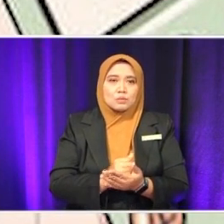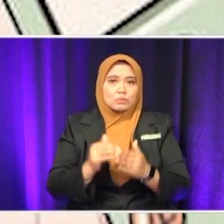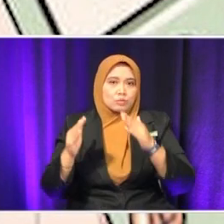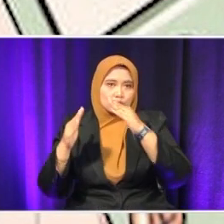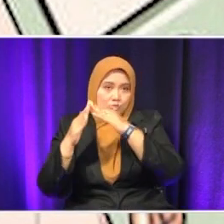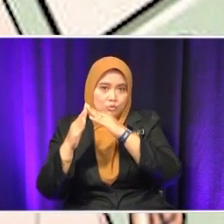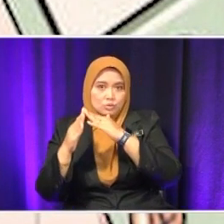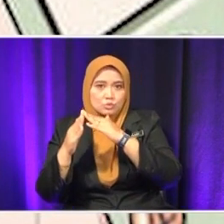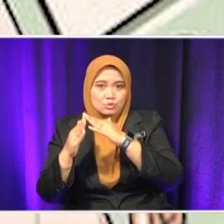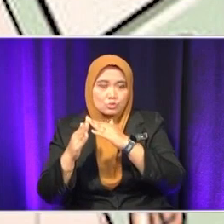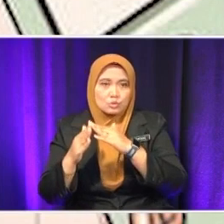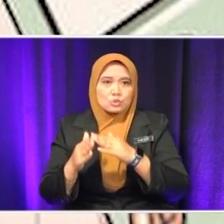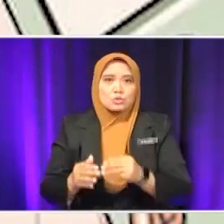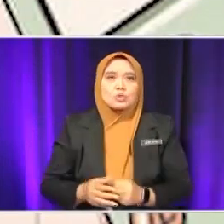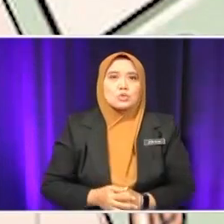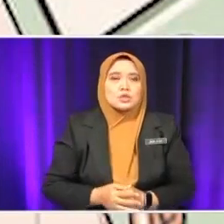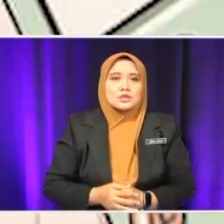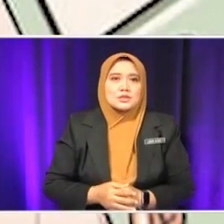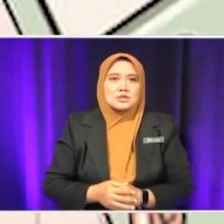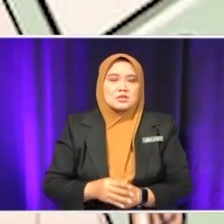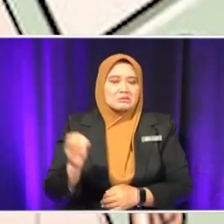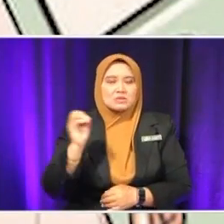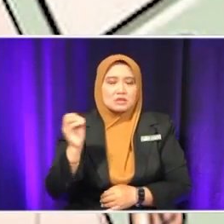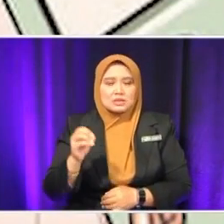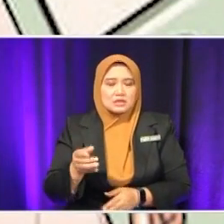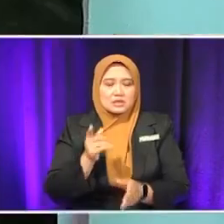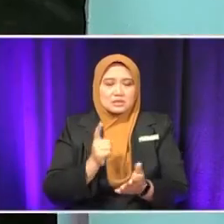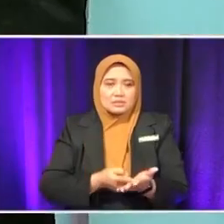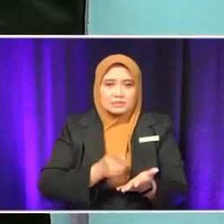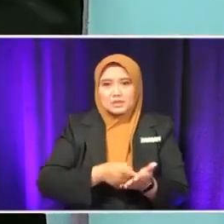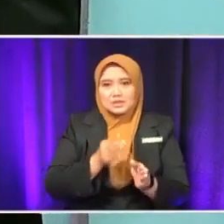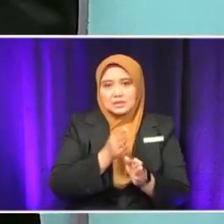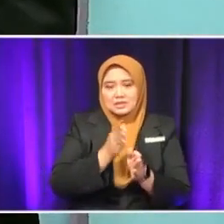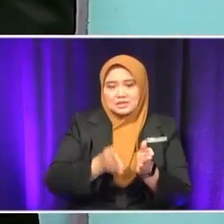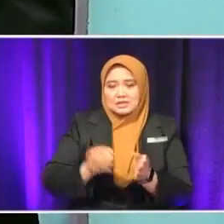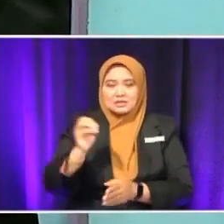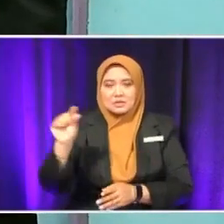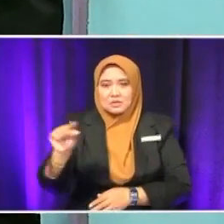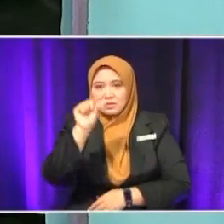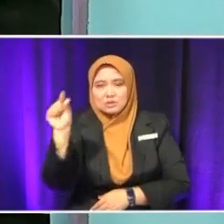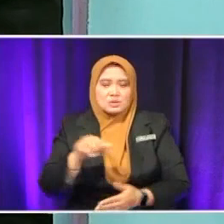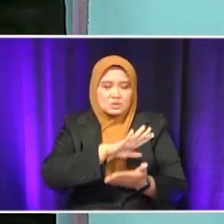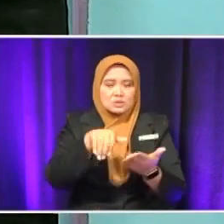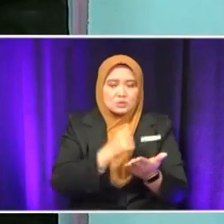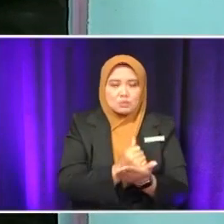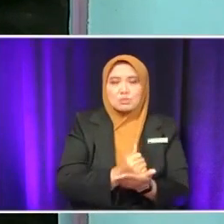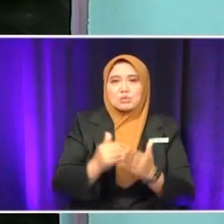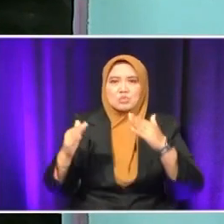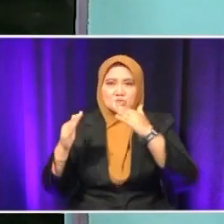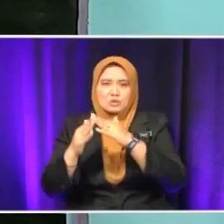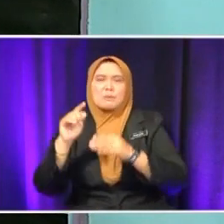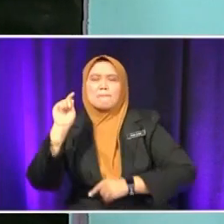adalah graf mudah. Maknanya graf mudah tadi apa? Tak ada berbilang tepi dan tak ada gelung. Dan semua bucu itu mesti